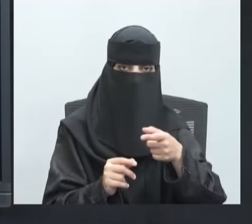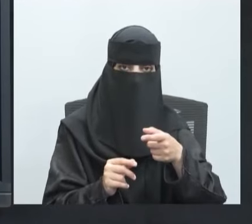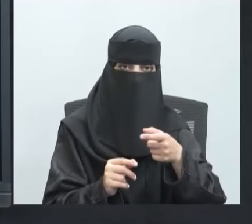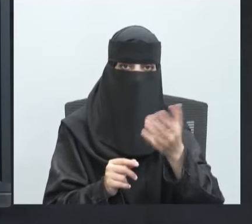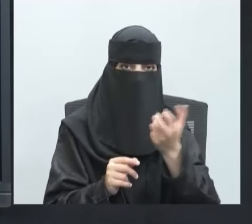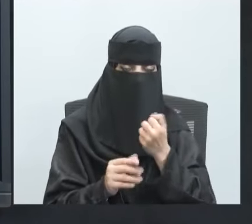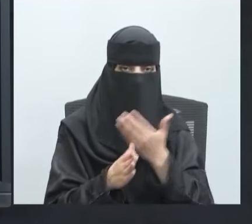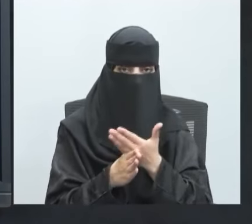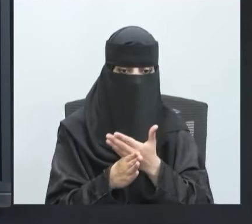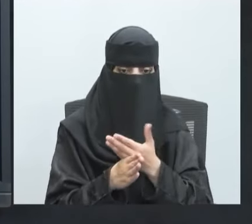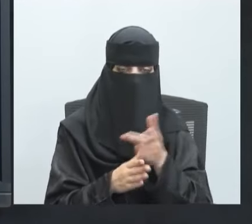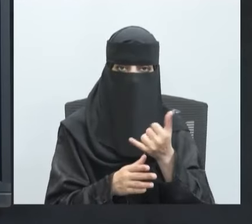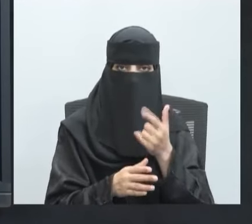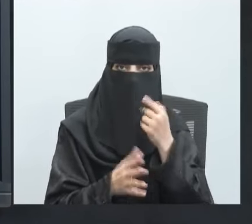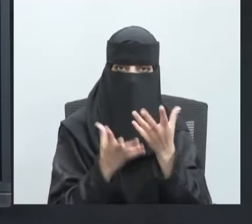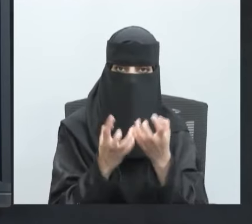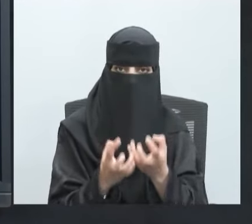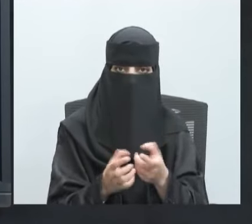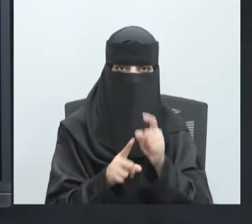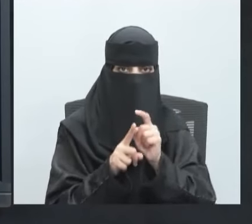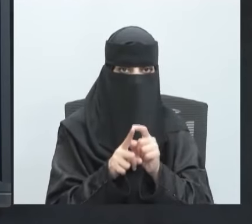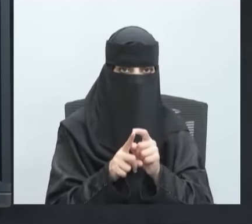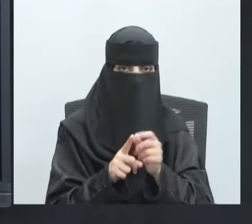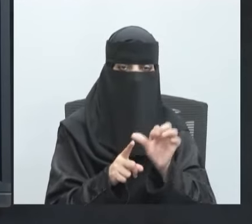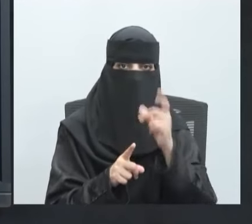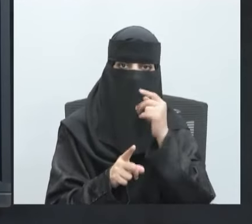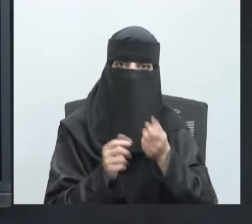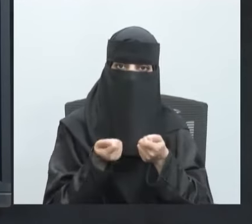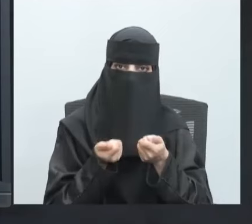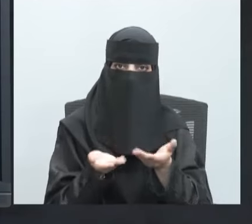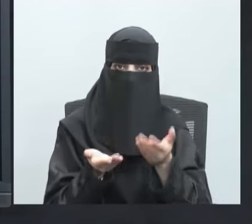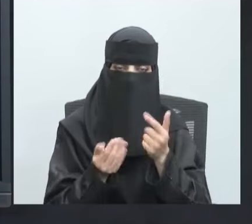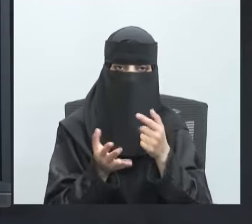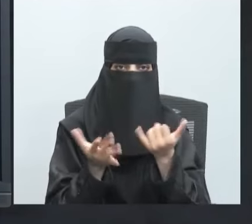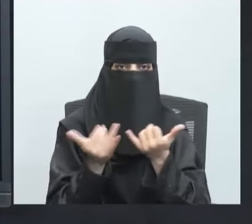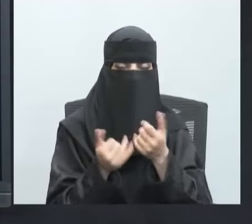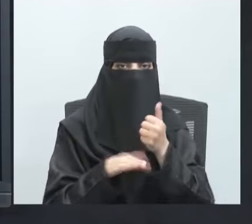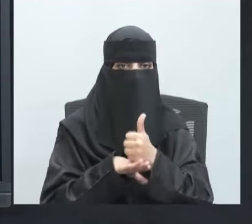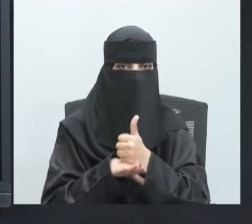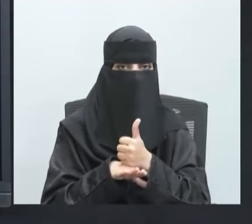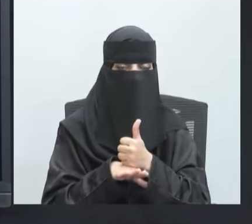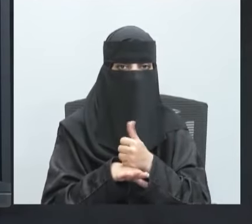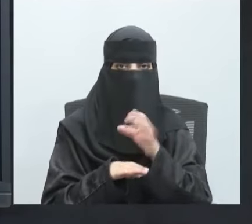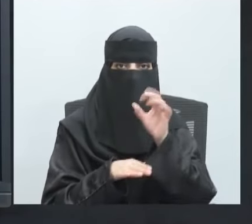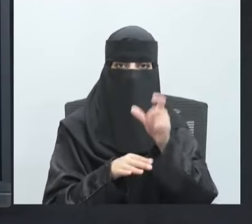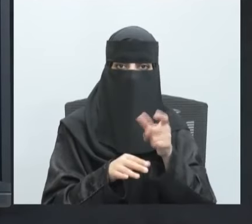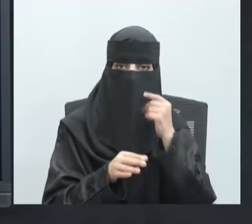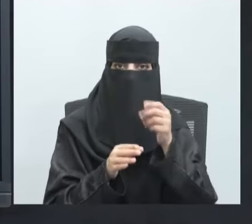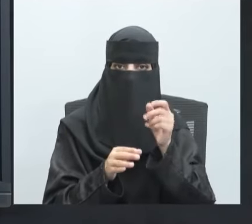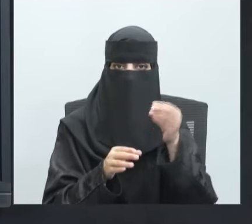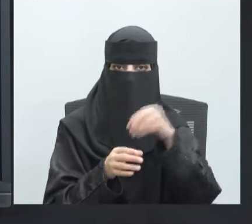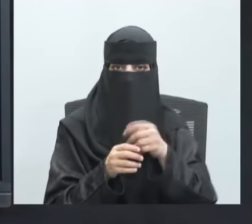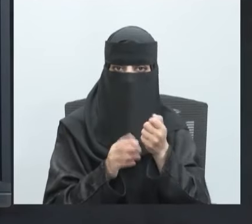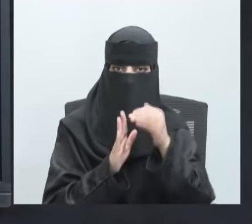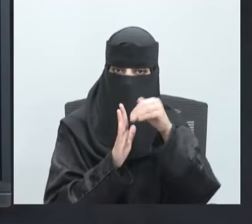اقتراض او غير ذلك من الممكن ان يقلل هذه النسبه وينف تلك على حاجات اساسيه او ان الشخص الذي دخله